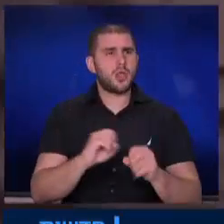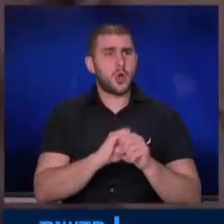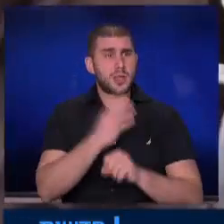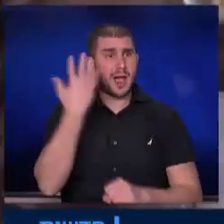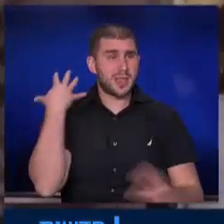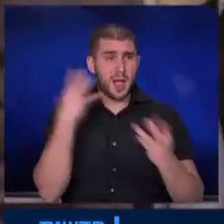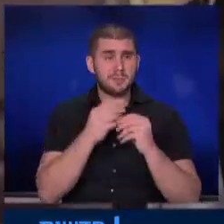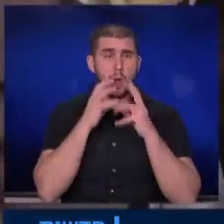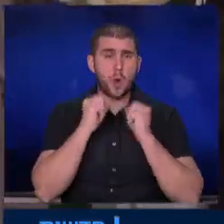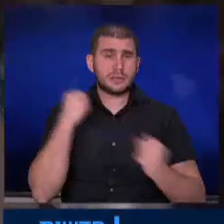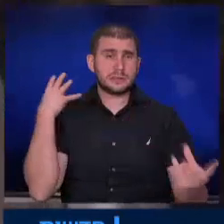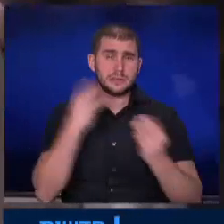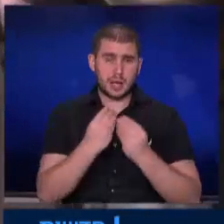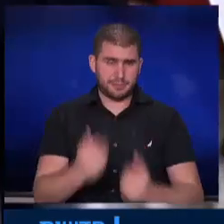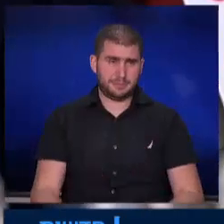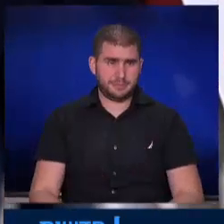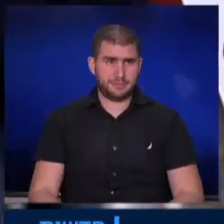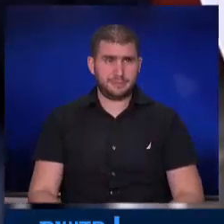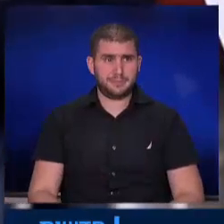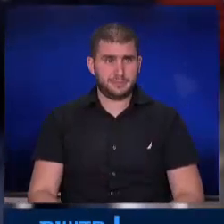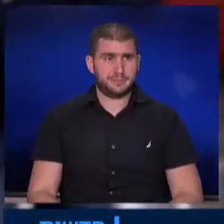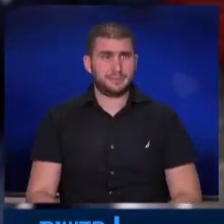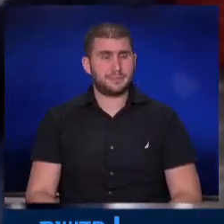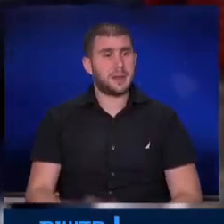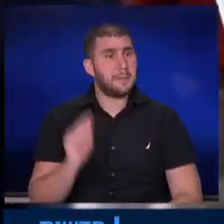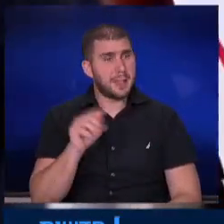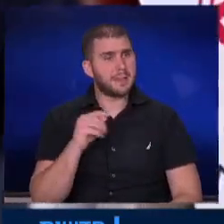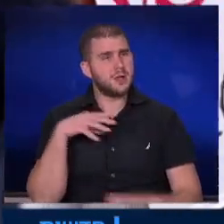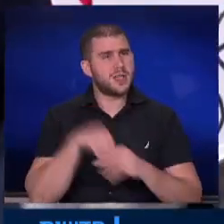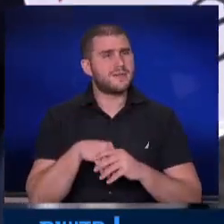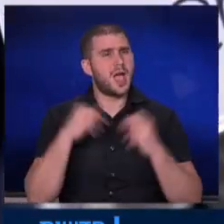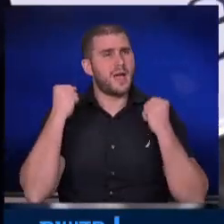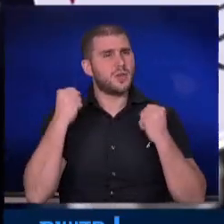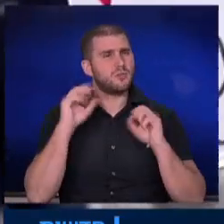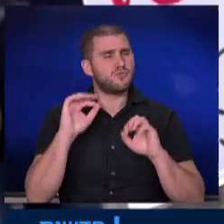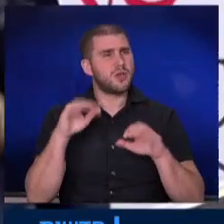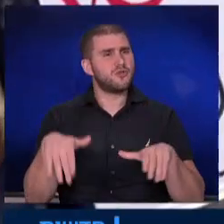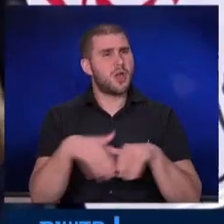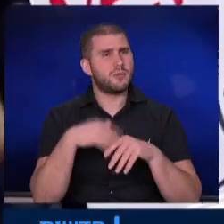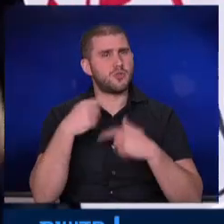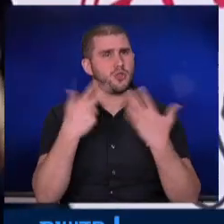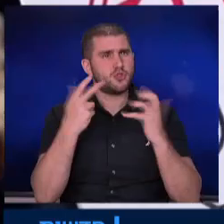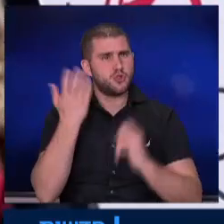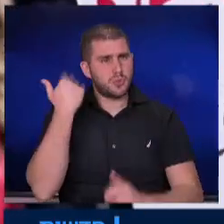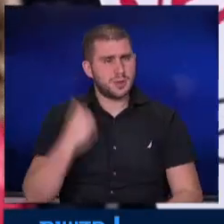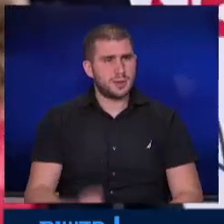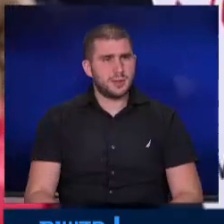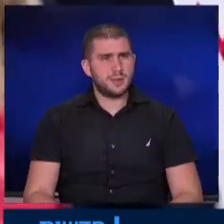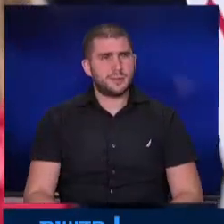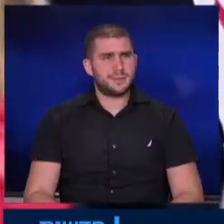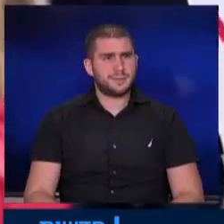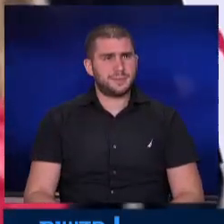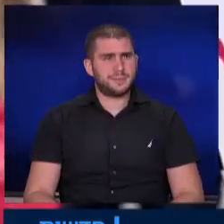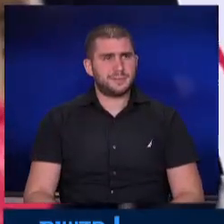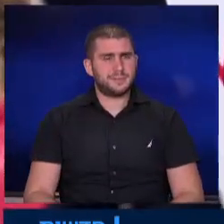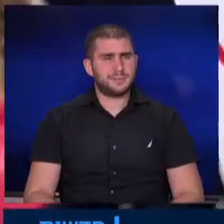שהייתה באוסטריה אי פעם. Ich bin gekommen, weil ich schon so alt bin, dass ich aus den 80ern bei